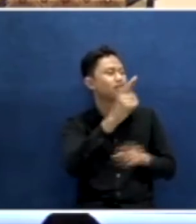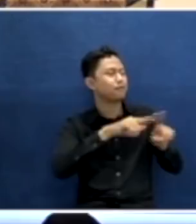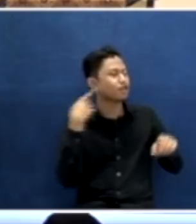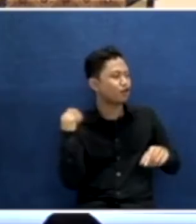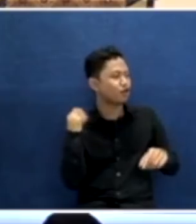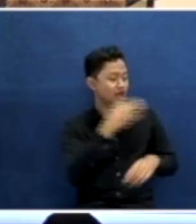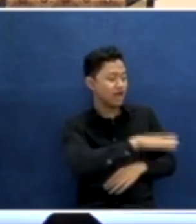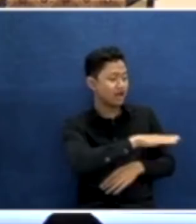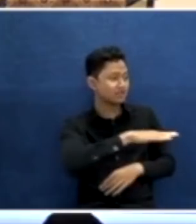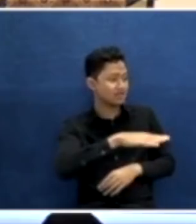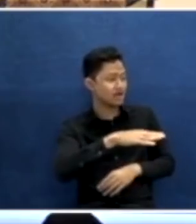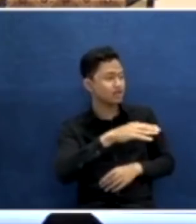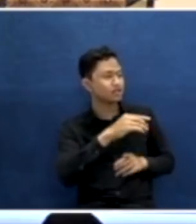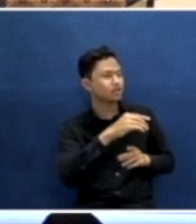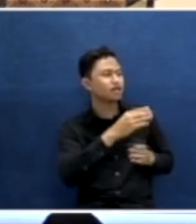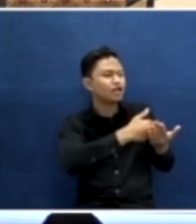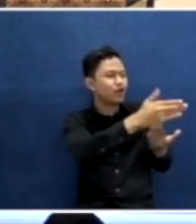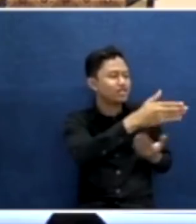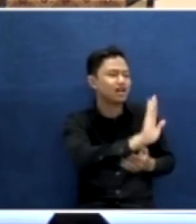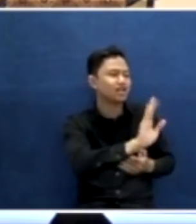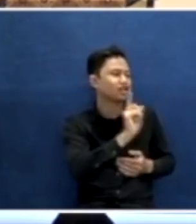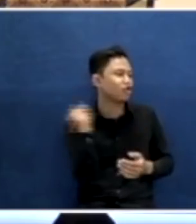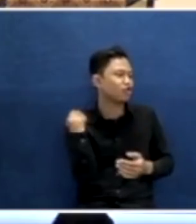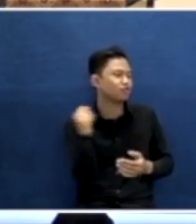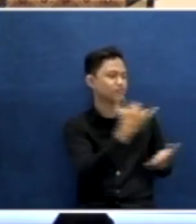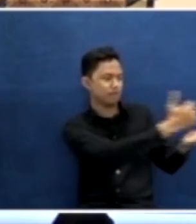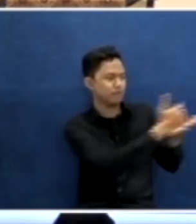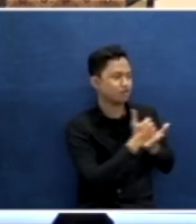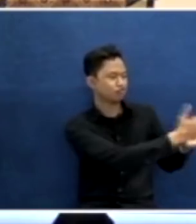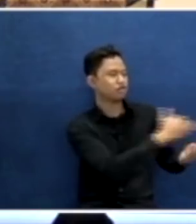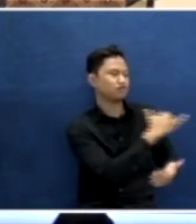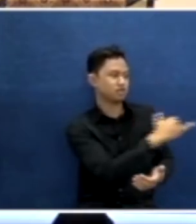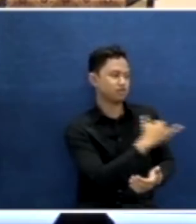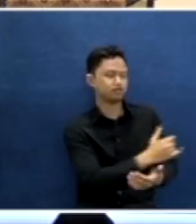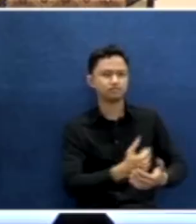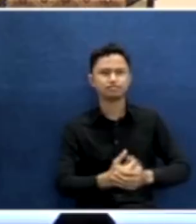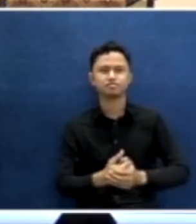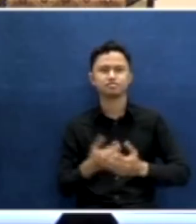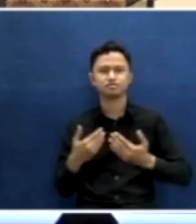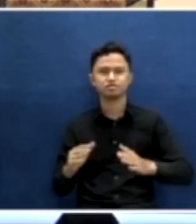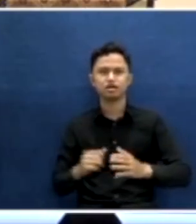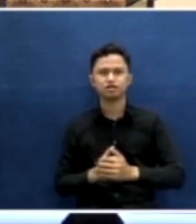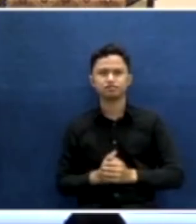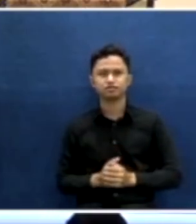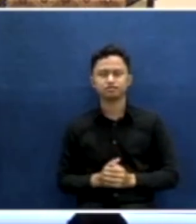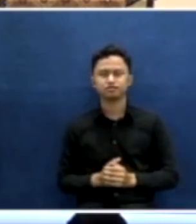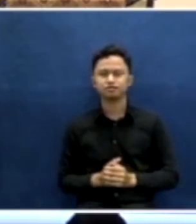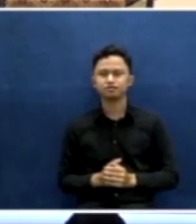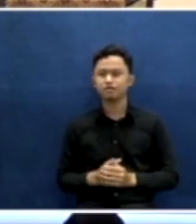pesantren siap sama-sama saling membantu beliau kemudian mengganti pekerjaannya tidak sebanyak